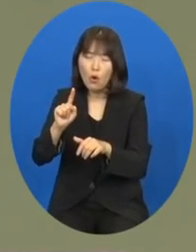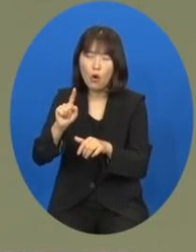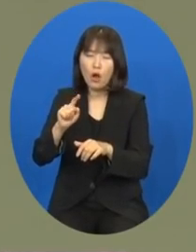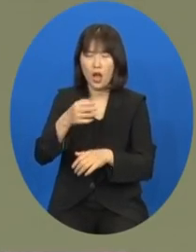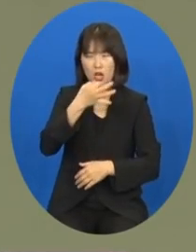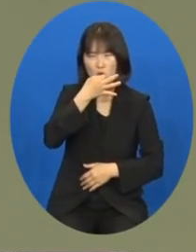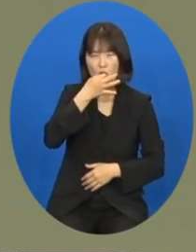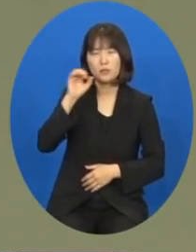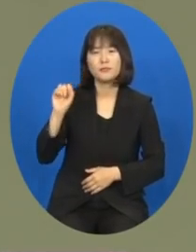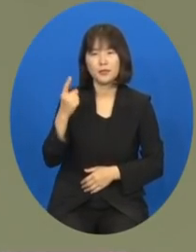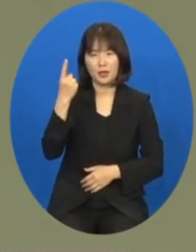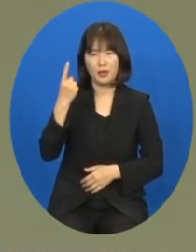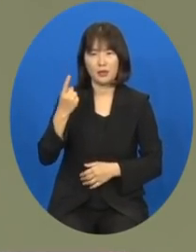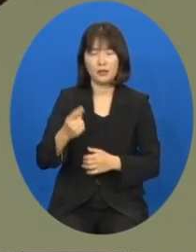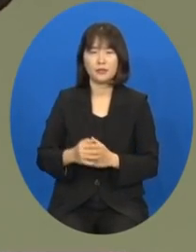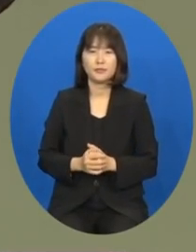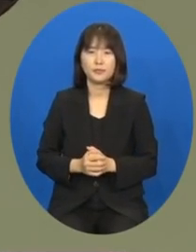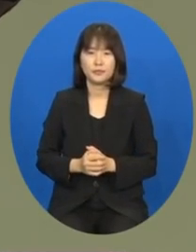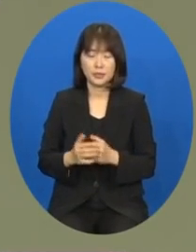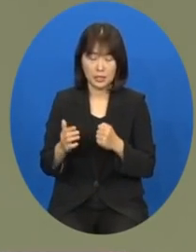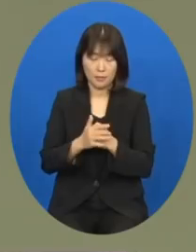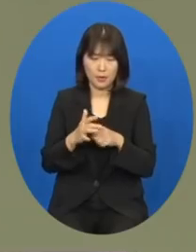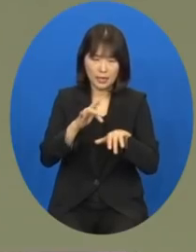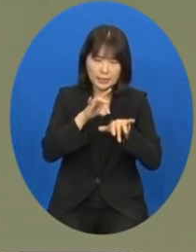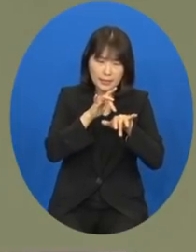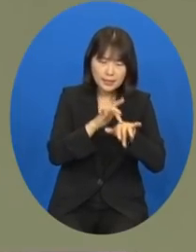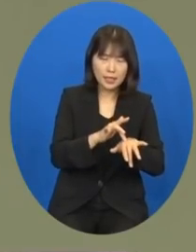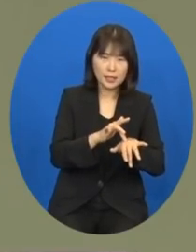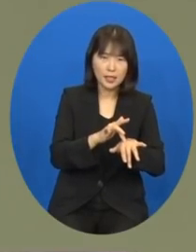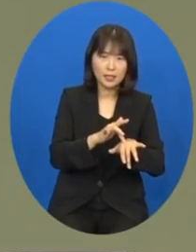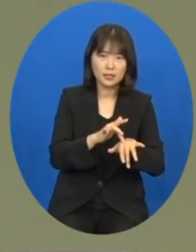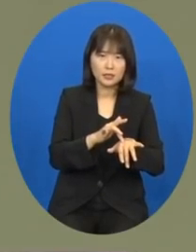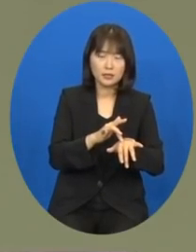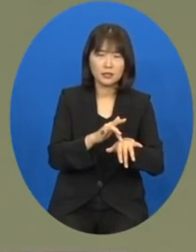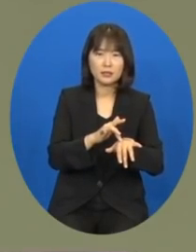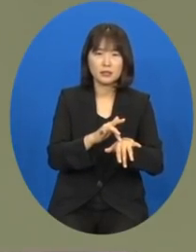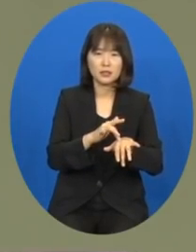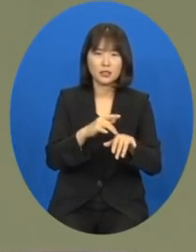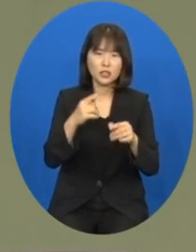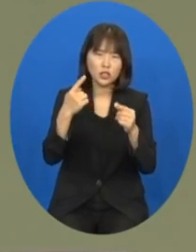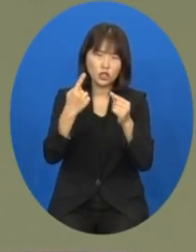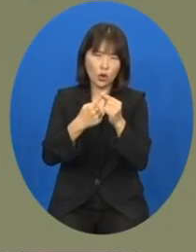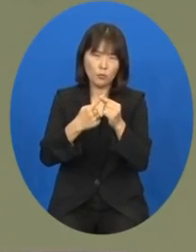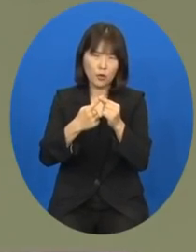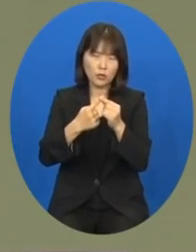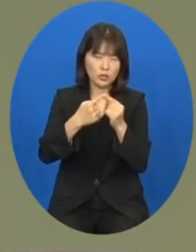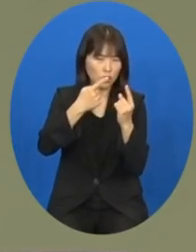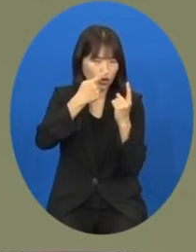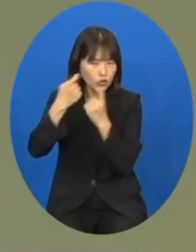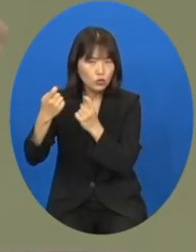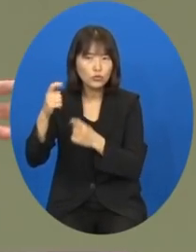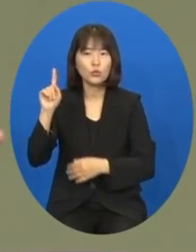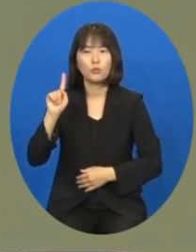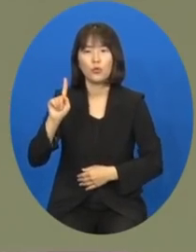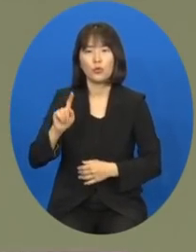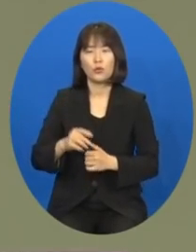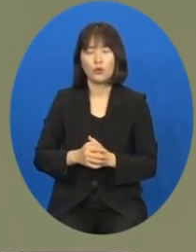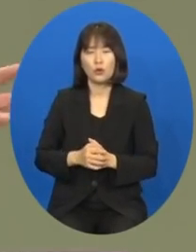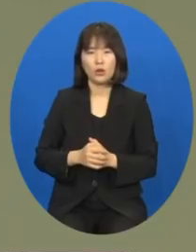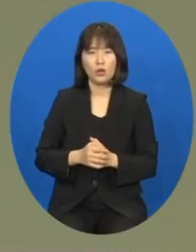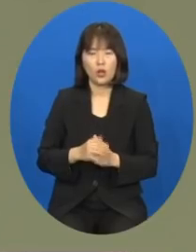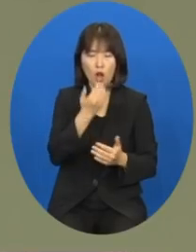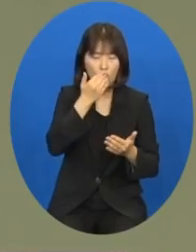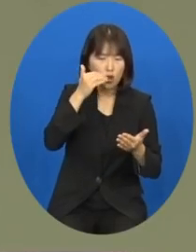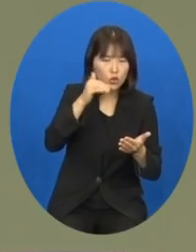그래서 사탄의 예수님을 향한 첫 번째 가장 강력한 유아기 돌을 떡으로 만들어